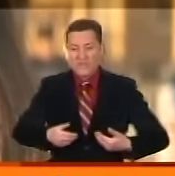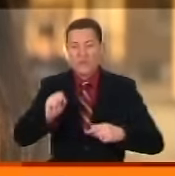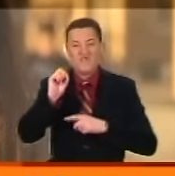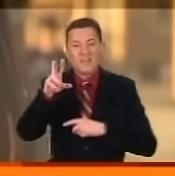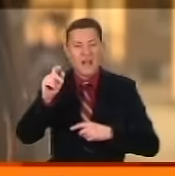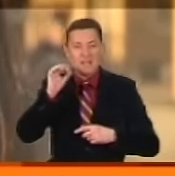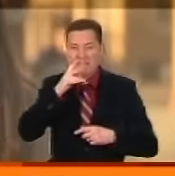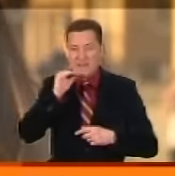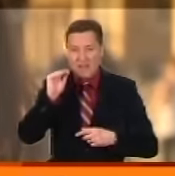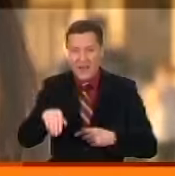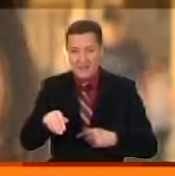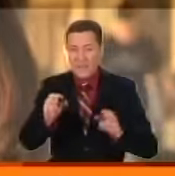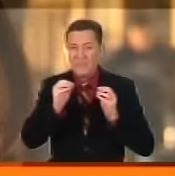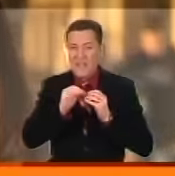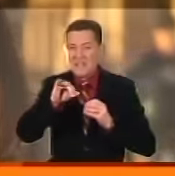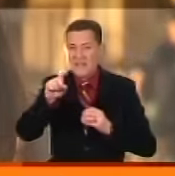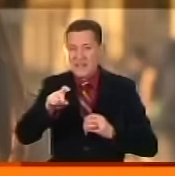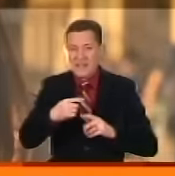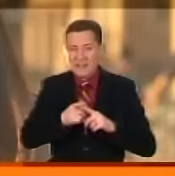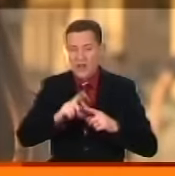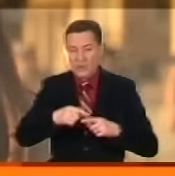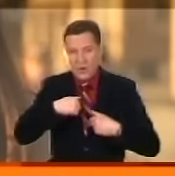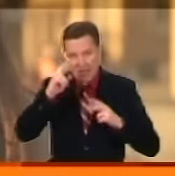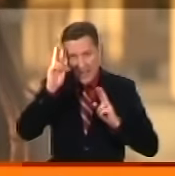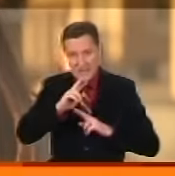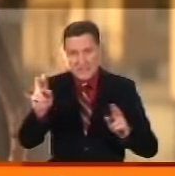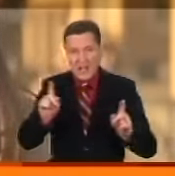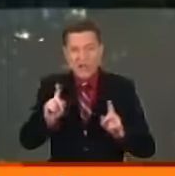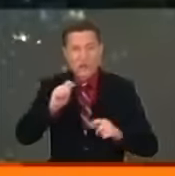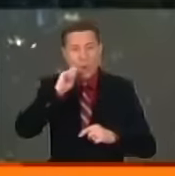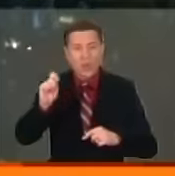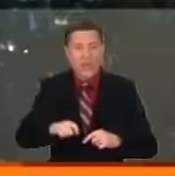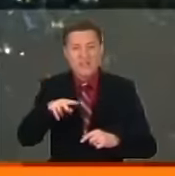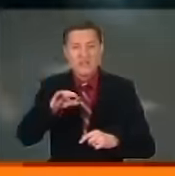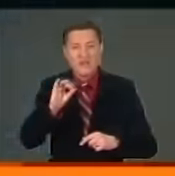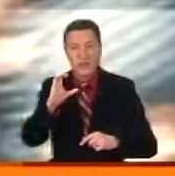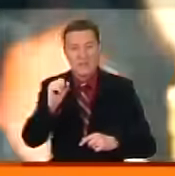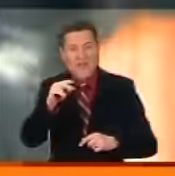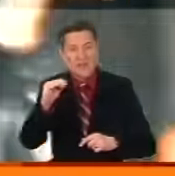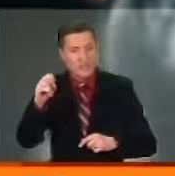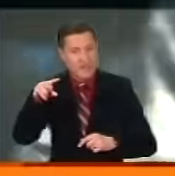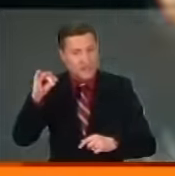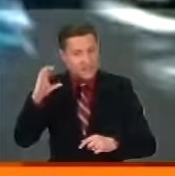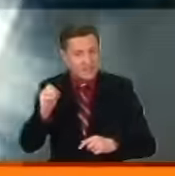і 10 із яких я взагалі не знала, що українці в Лос-Анджелесі є.